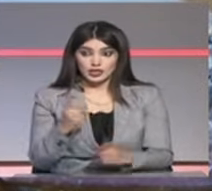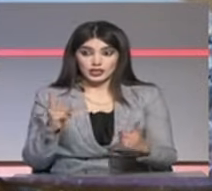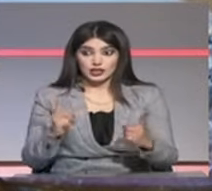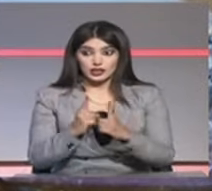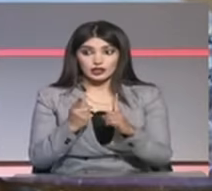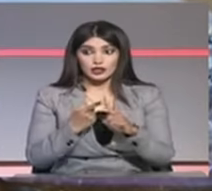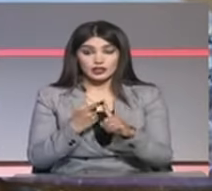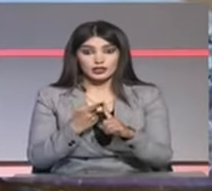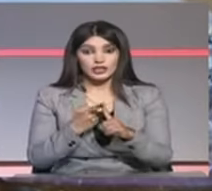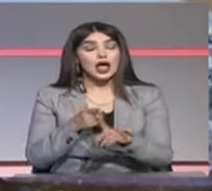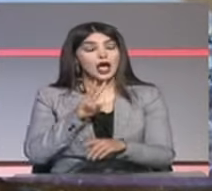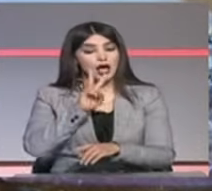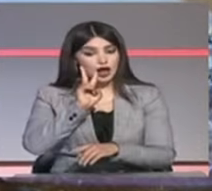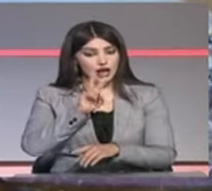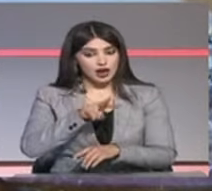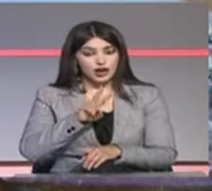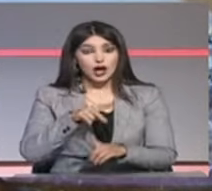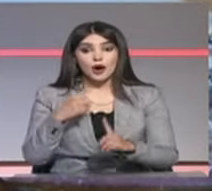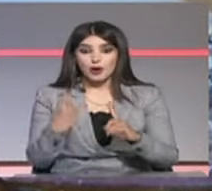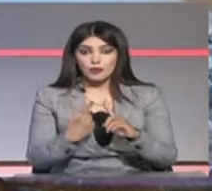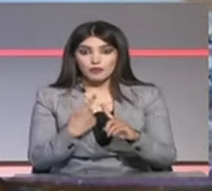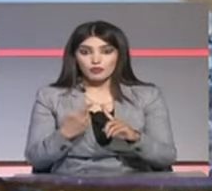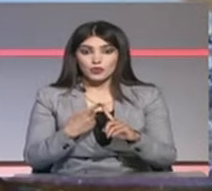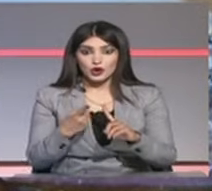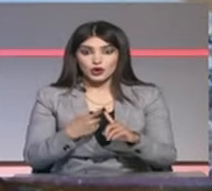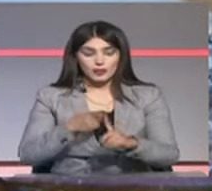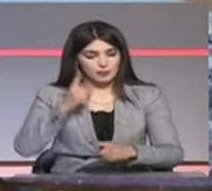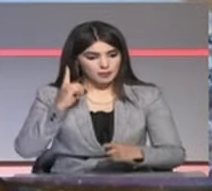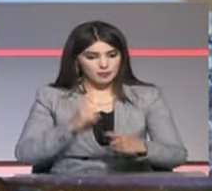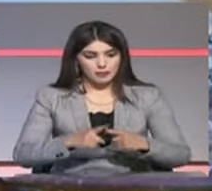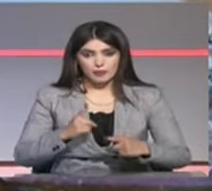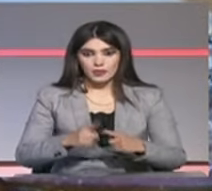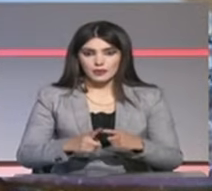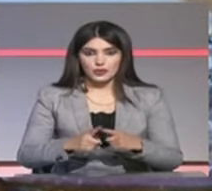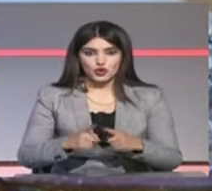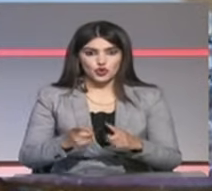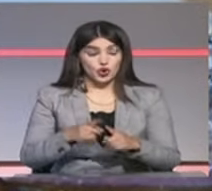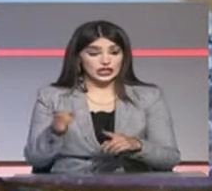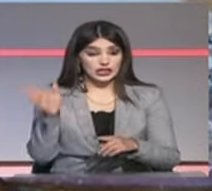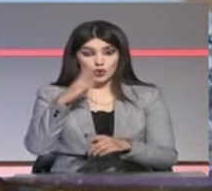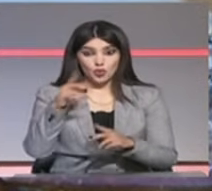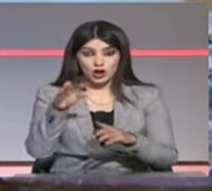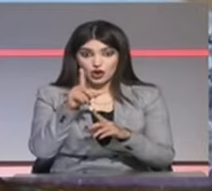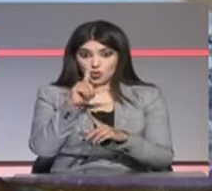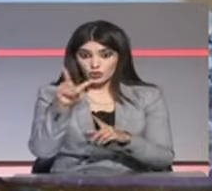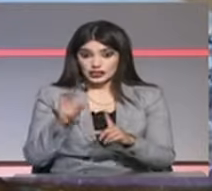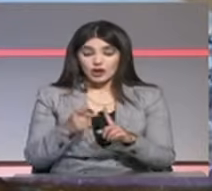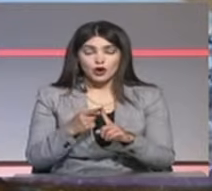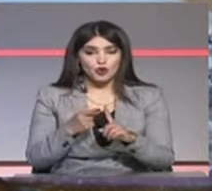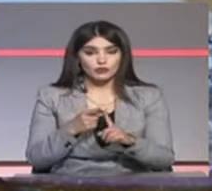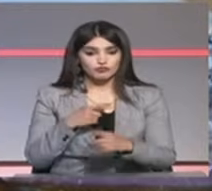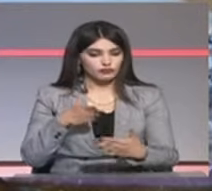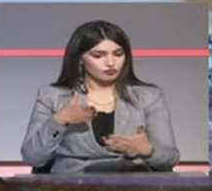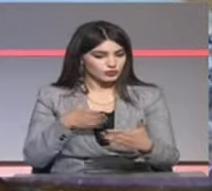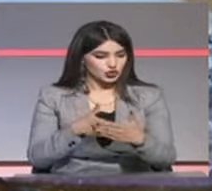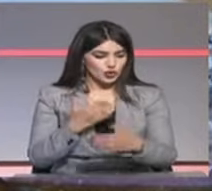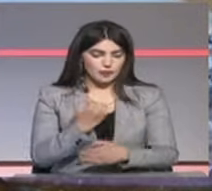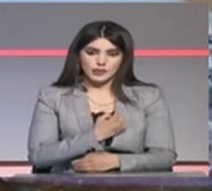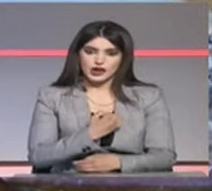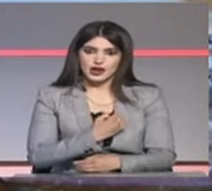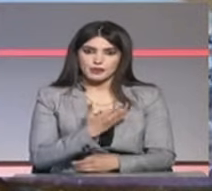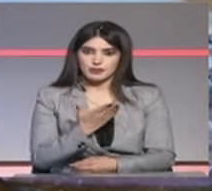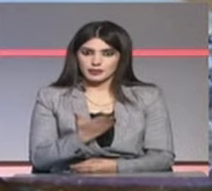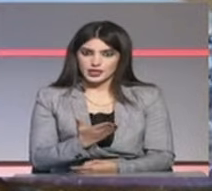من خلال التاكيد على ضروره منع تقويض الدوله الوطنيه وبضروره مكافحه الارهاب